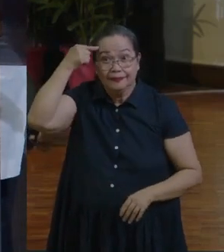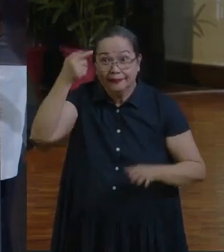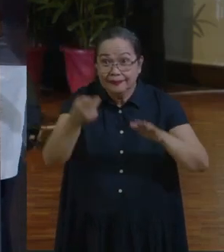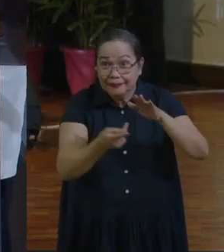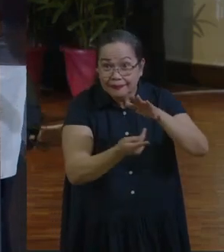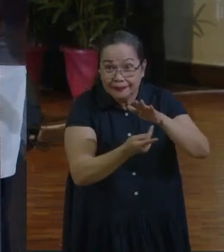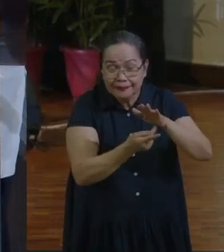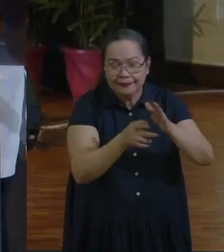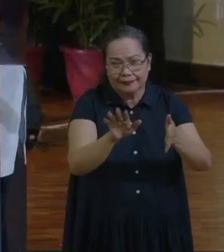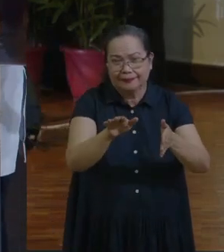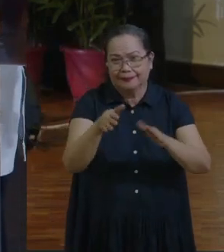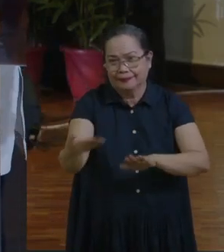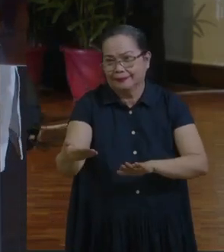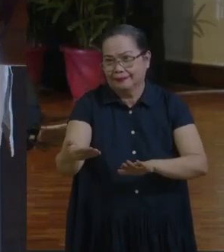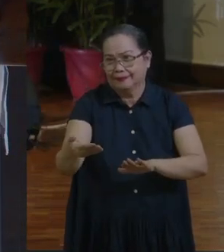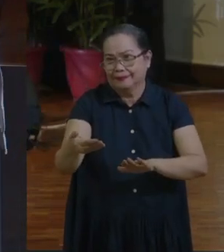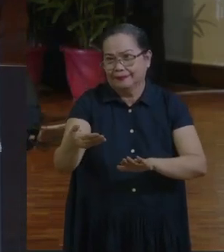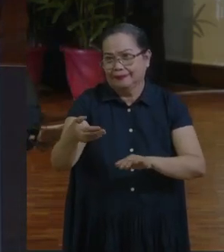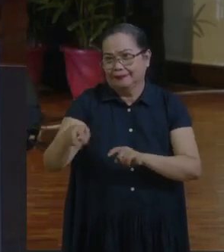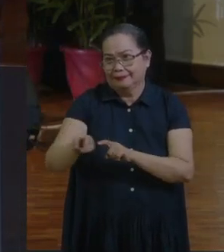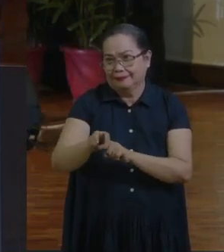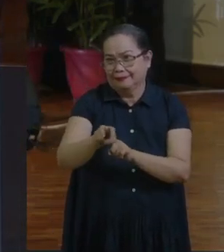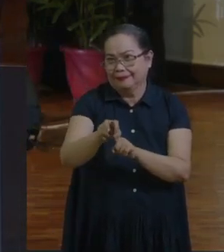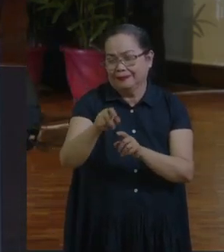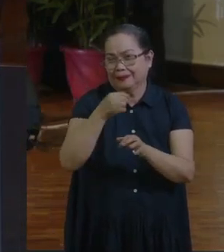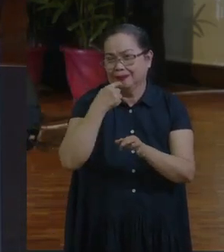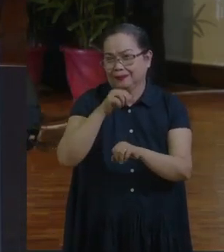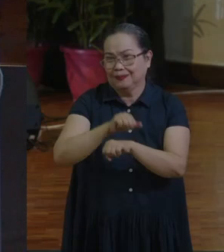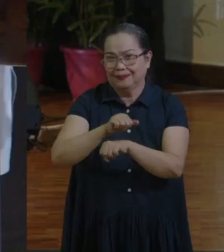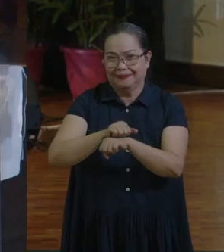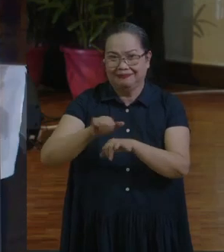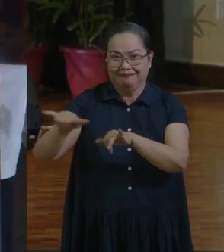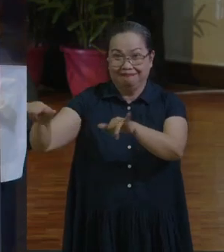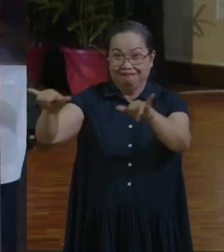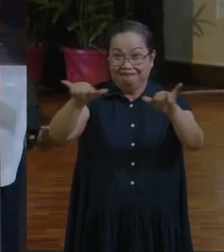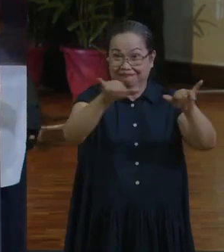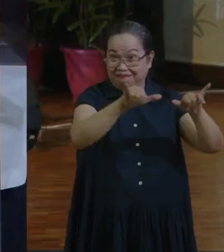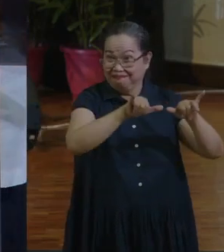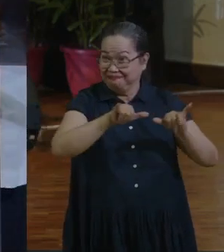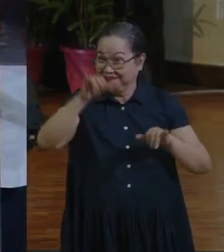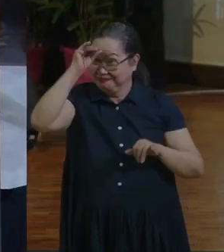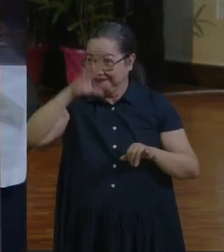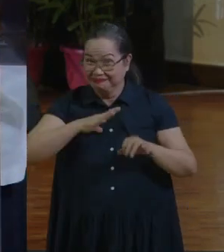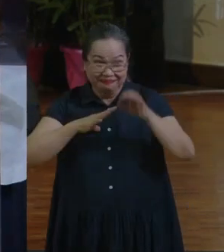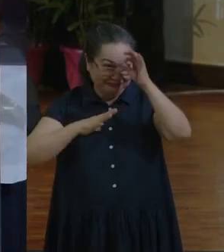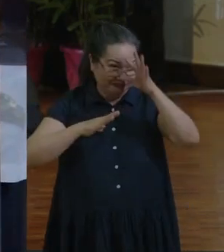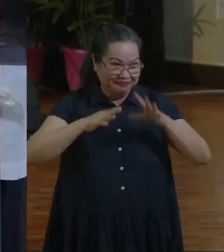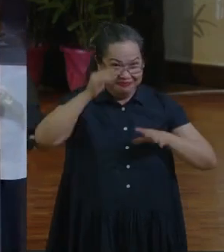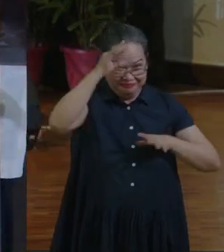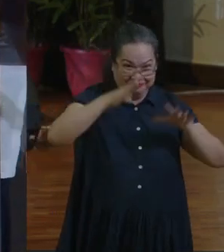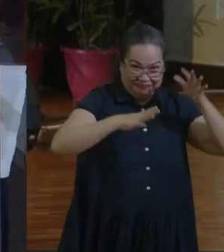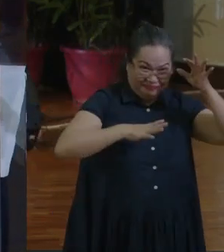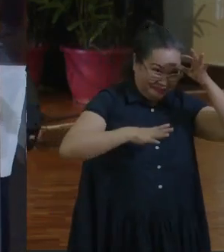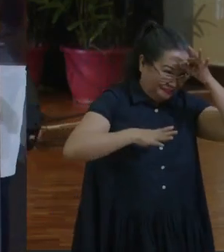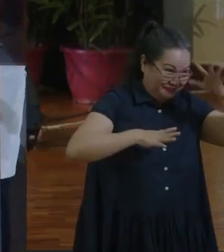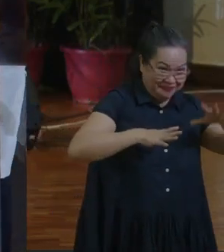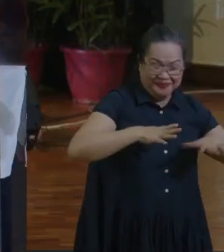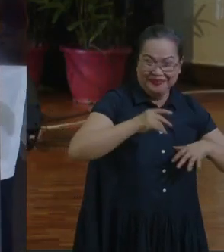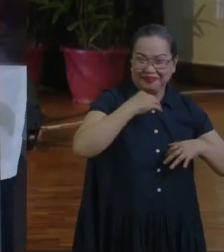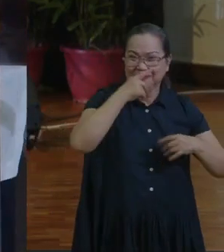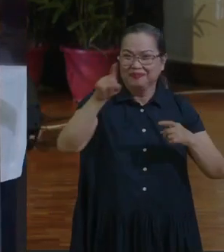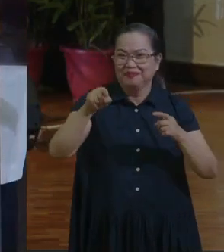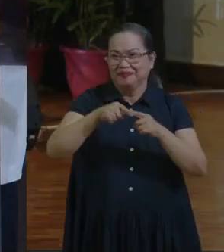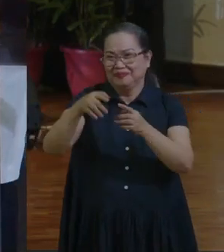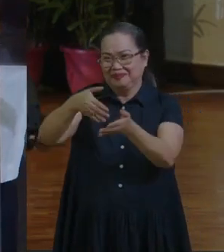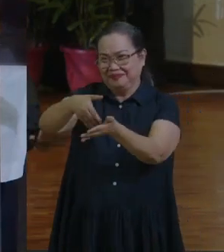siya. Parang common sa mga lalaki ng Diyos tuloy ang mga periods ng